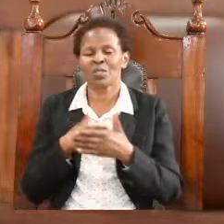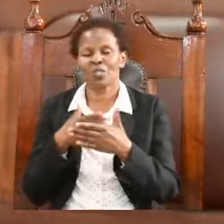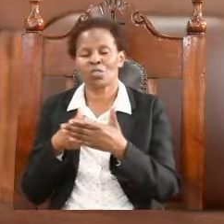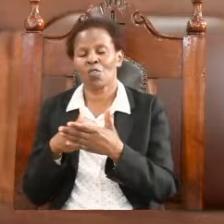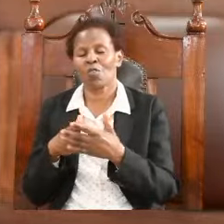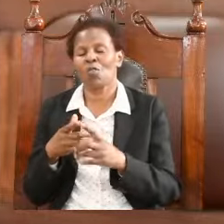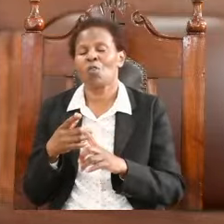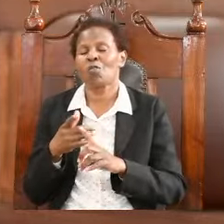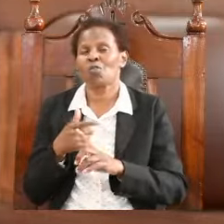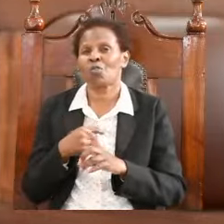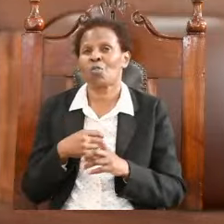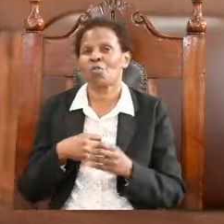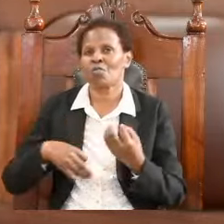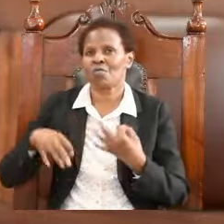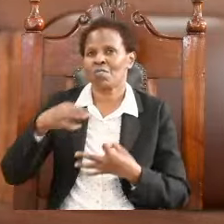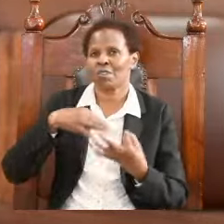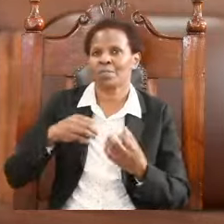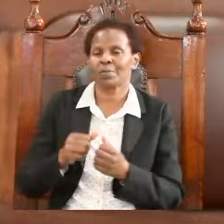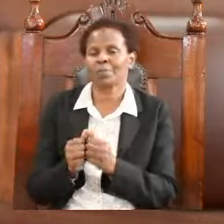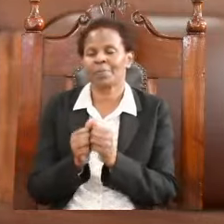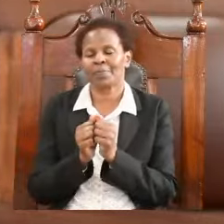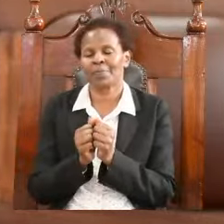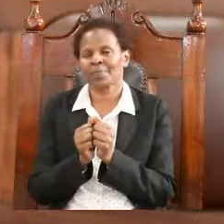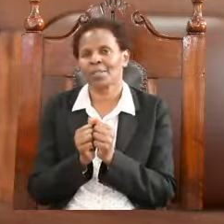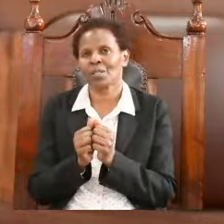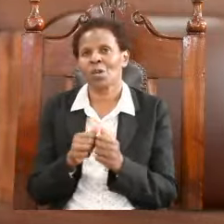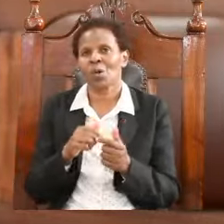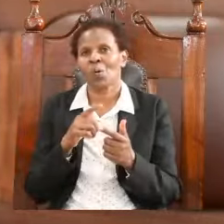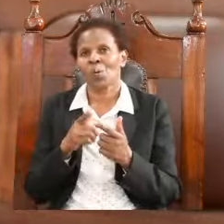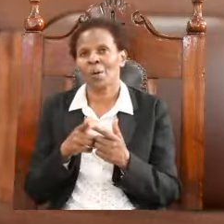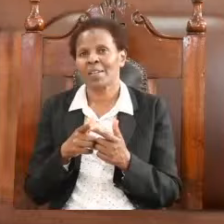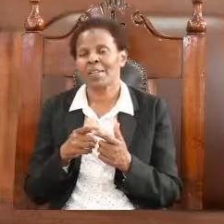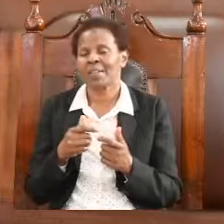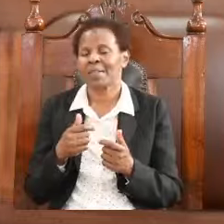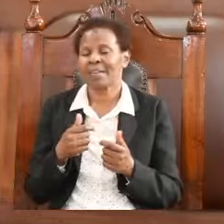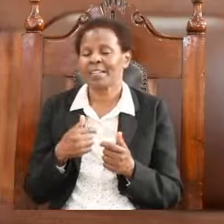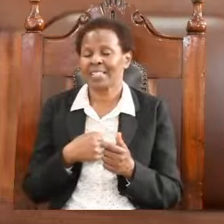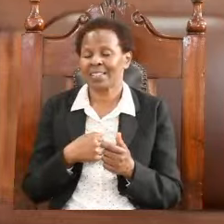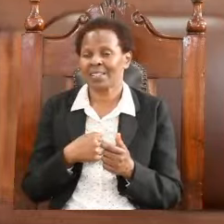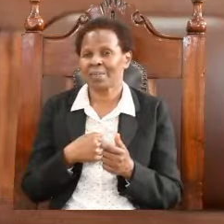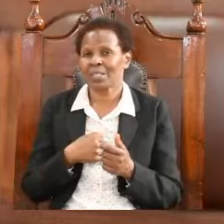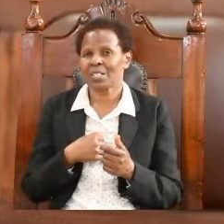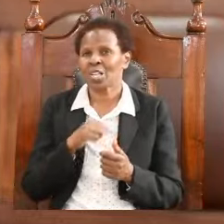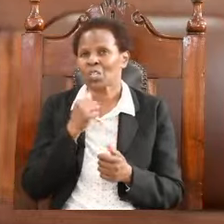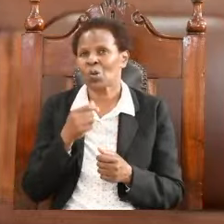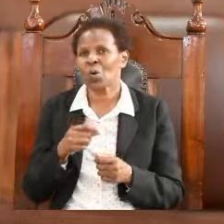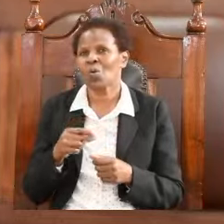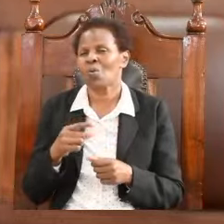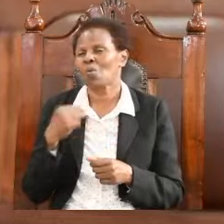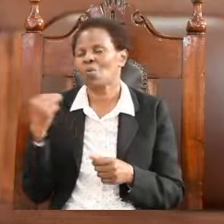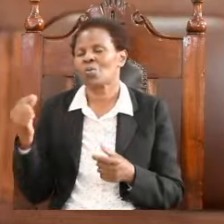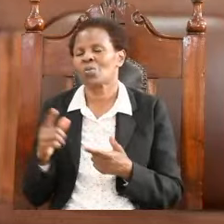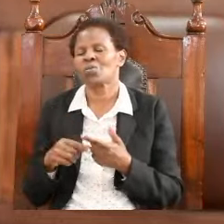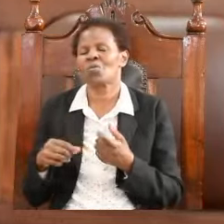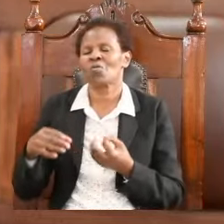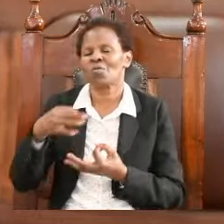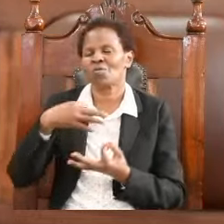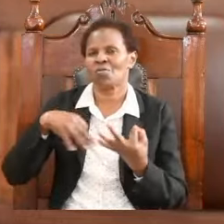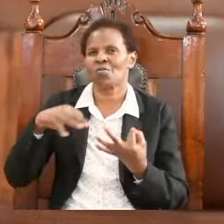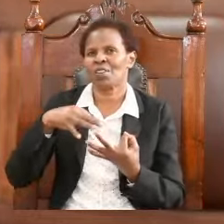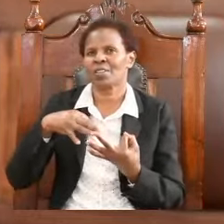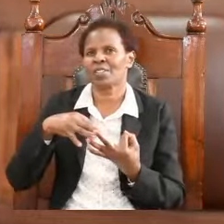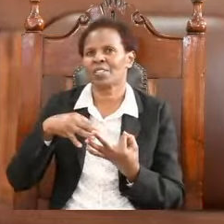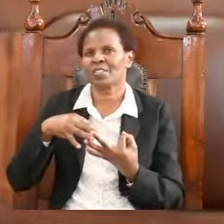gucemanagia hamwe ngwataniro-ini uguo riria nie ndaga guthie ngwataniro ndina mweke wa guthie district na ndiguthie